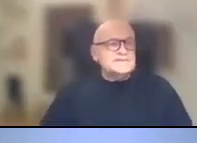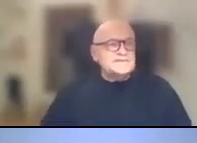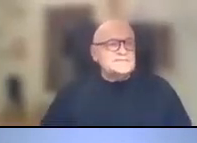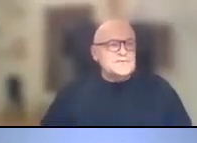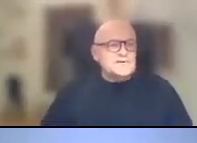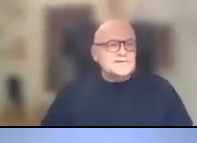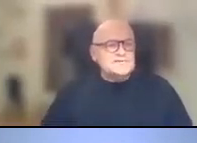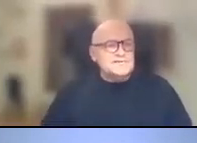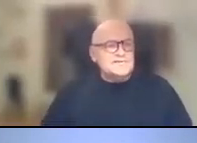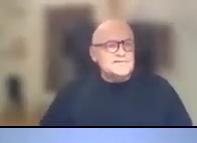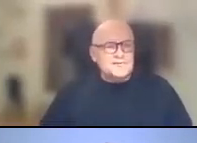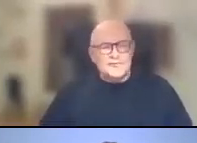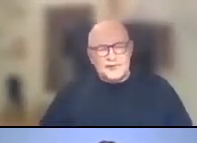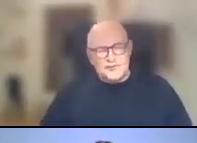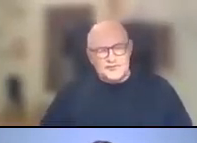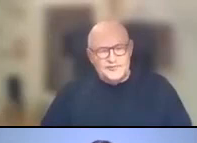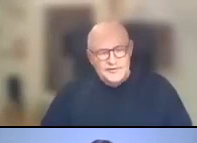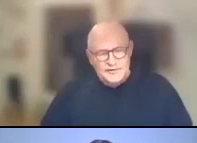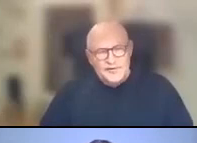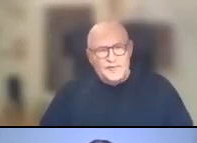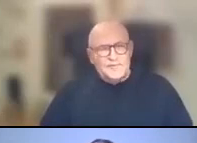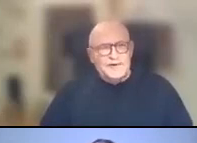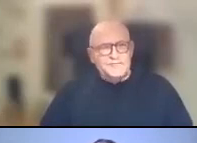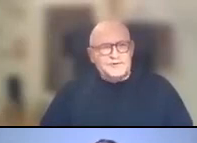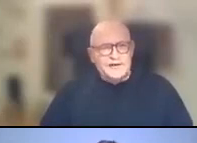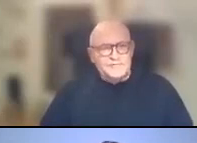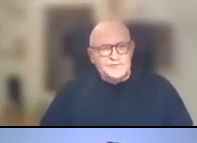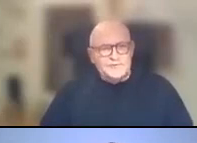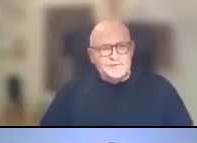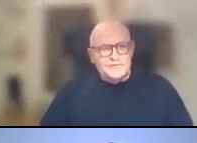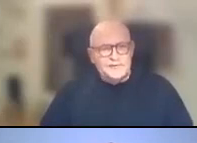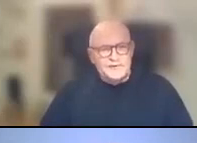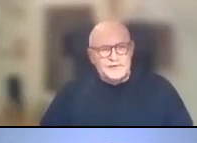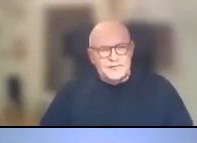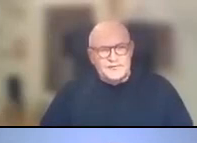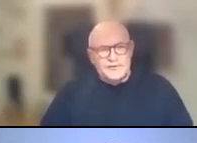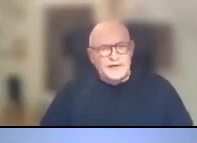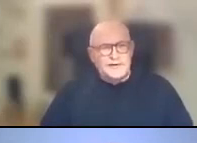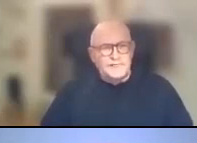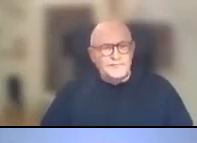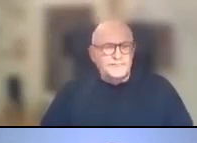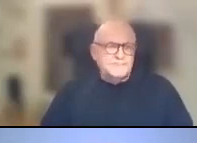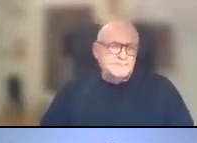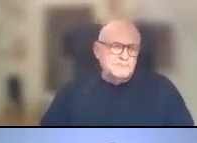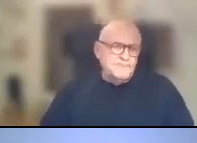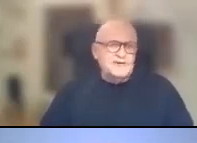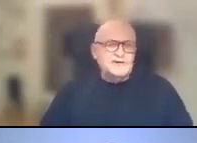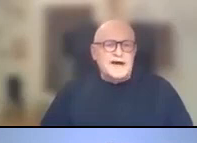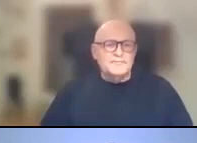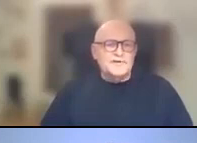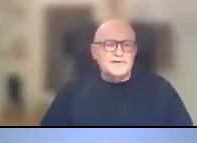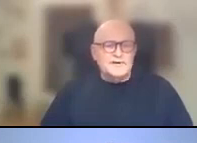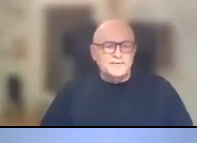faszinierend ist, es möglich ist, dass ich jetzt von zu Hause, von meinem Schreibtisch Ihnen ein